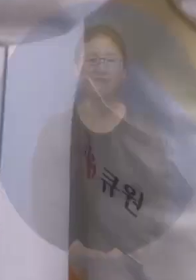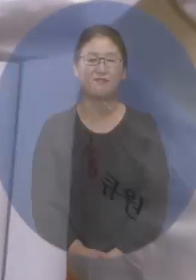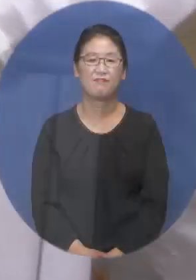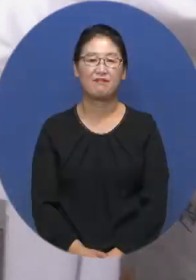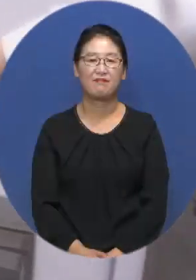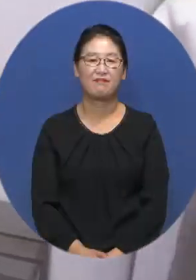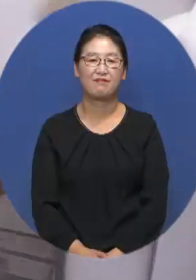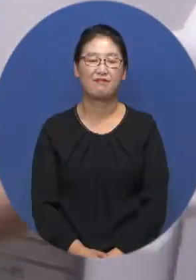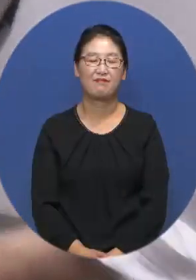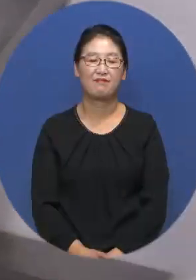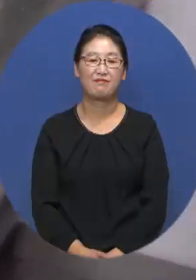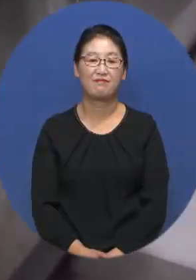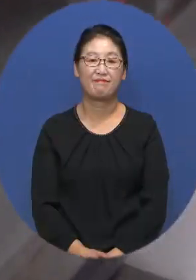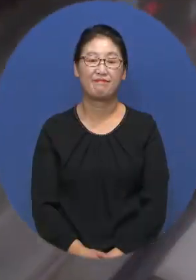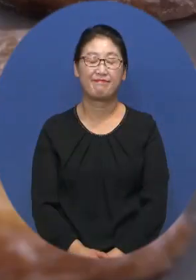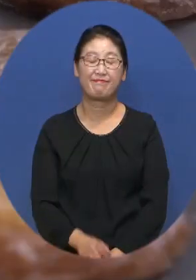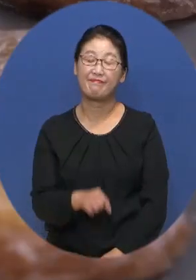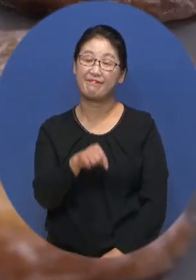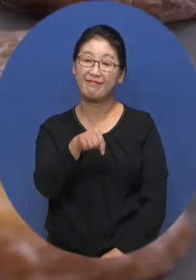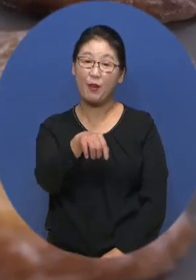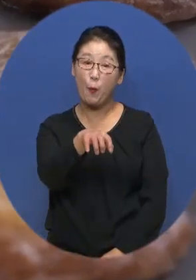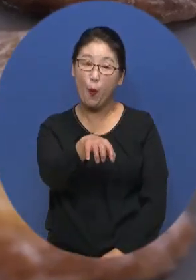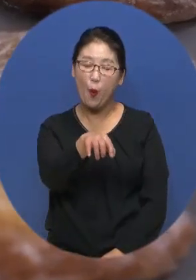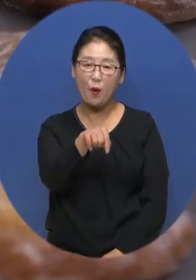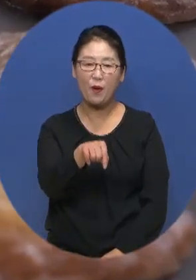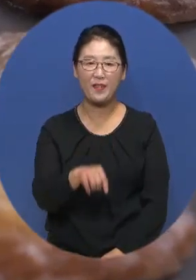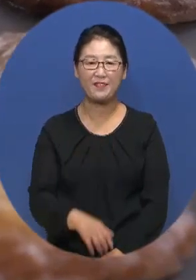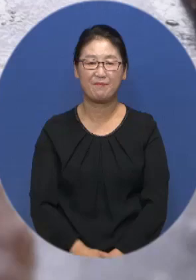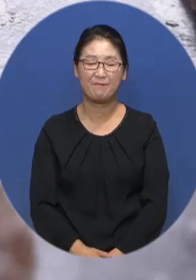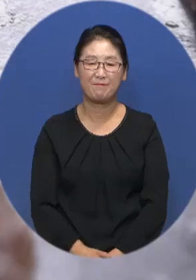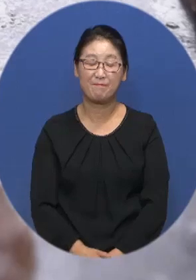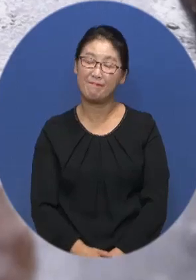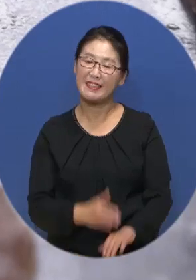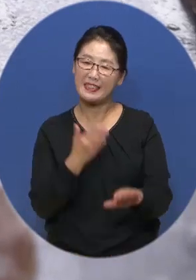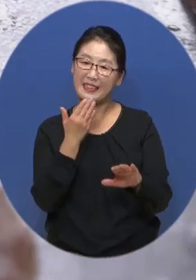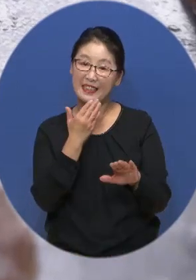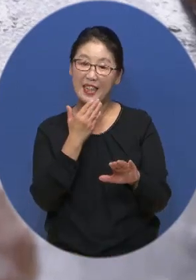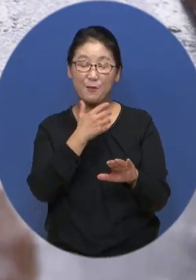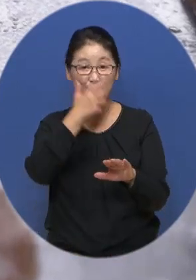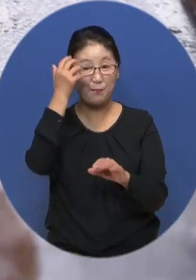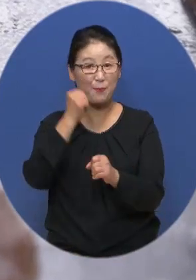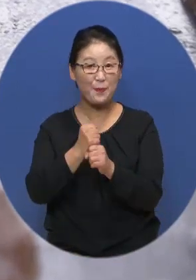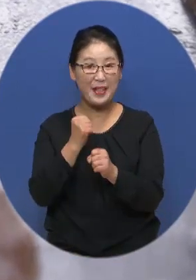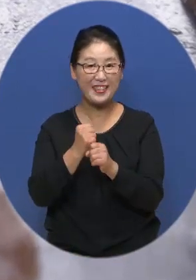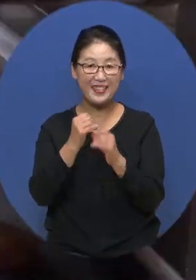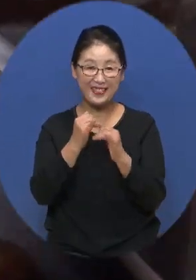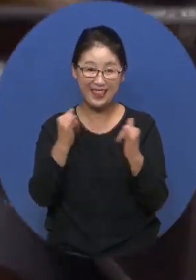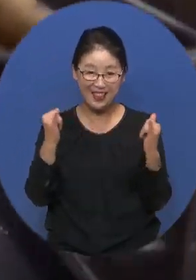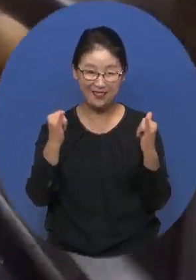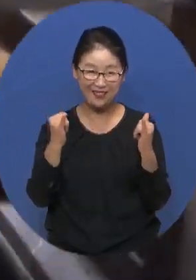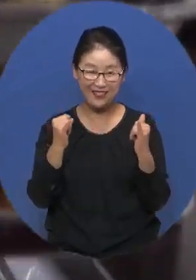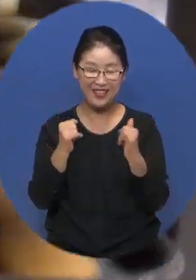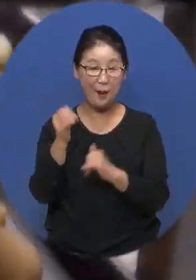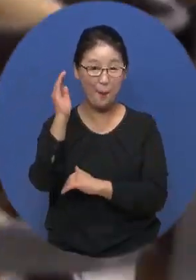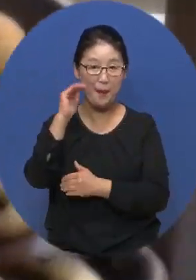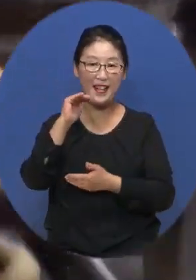보기만 해도 미소가 머금어지는 이곳에서 달콤한 꿈을 만들어 나가는 사람들의 이야기 함께 들어보시겠어요?